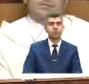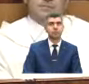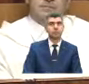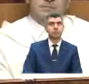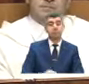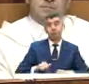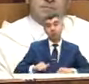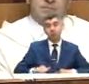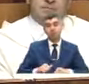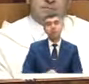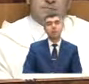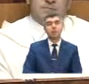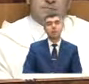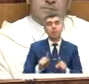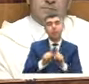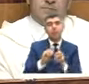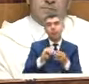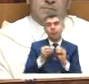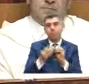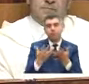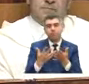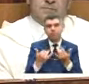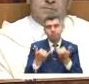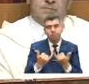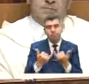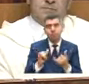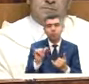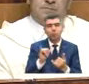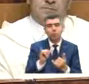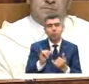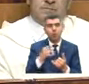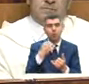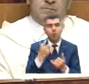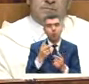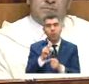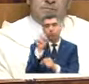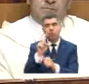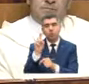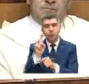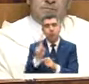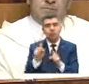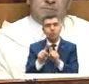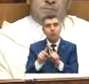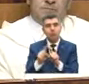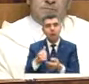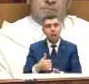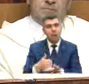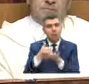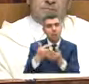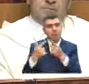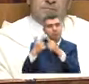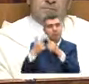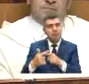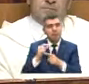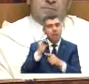السيد الوزير، الإشكال الآن في ضعف مجموعة من الجماعات الترابية عن الالتزام، يعني الوفاء